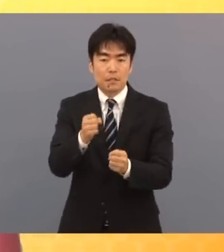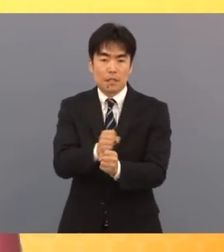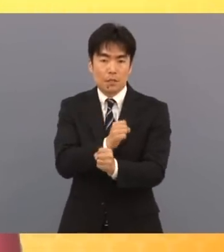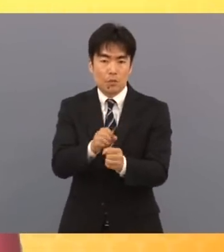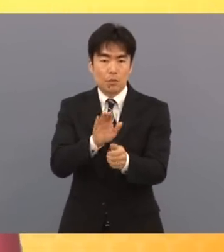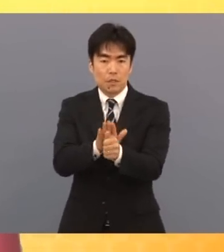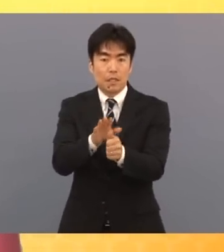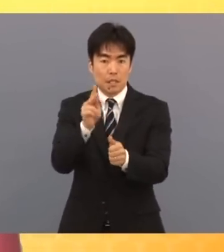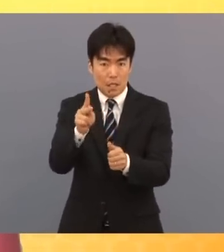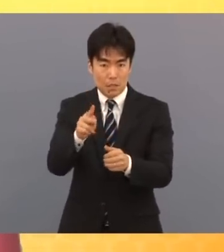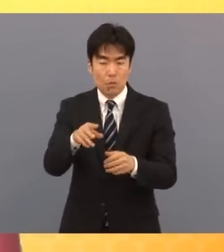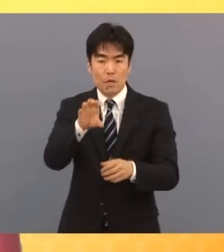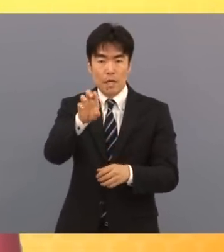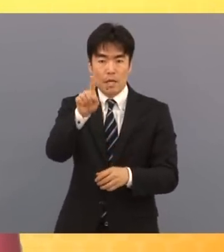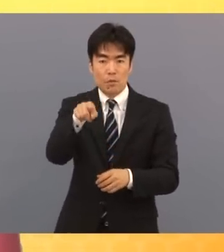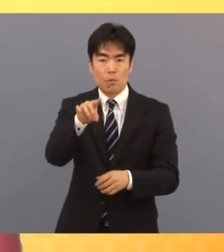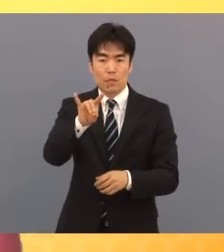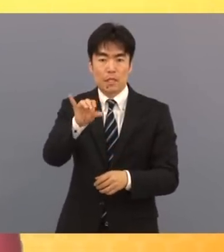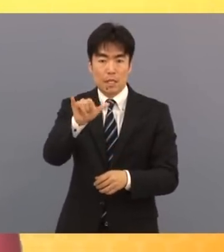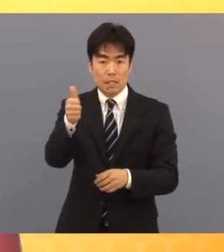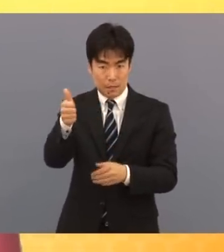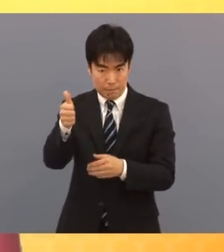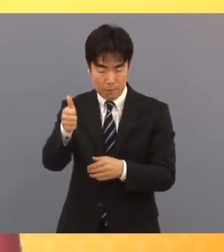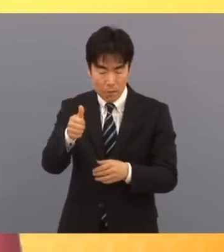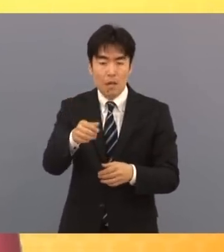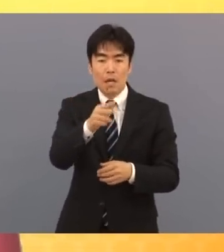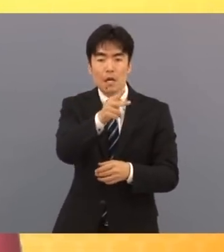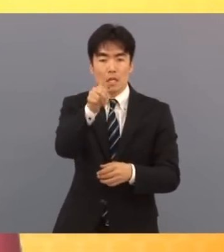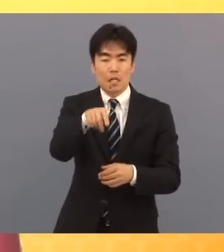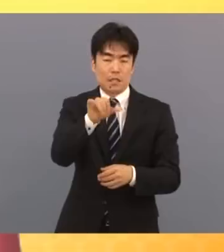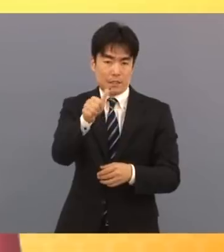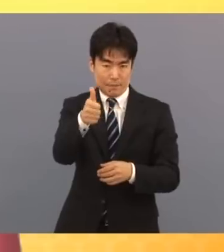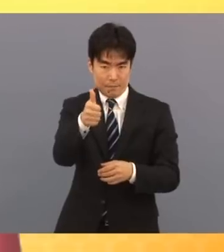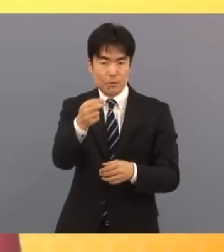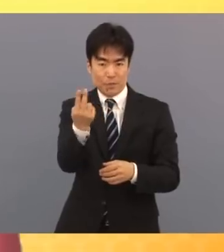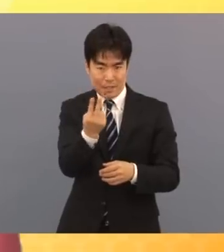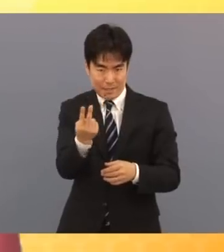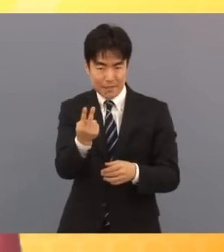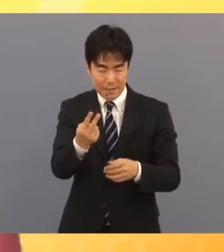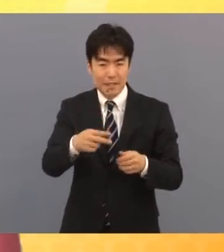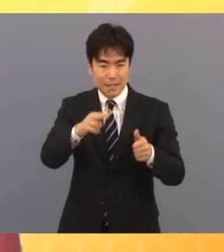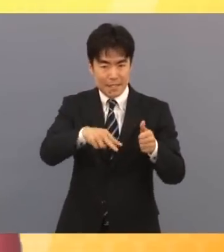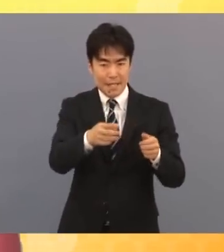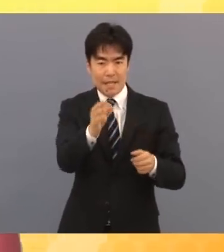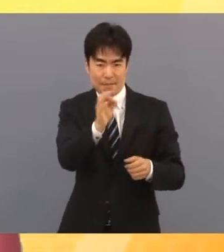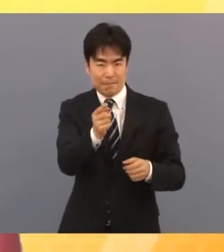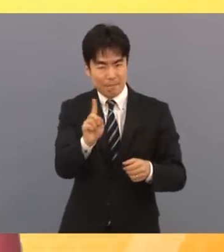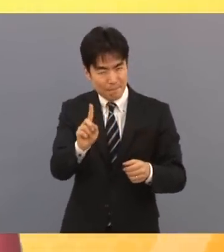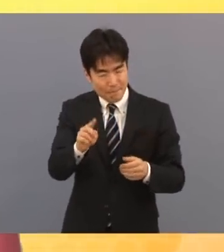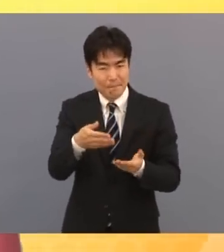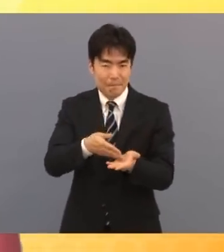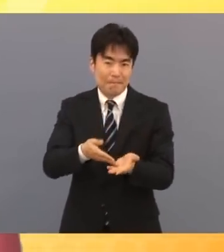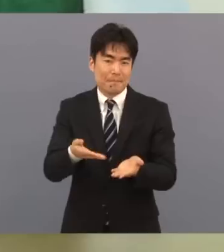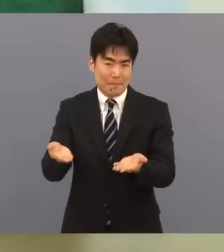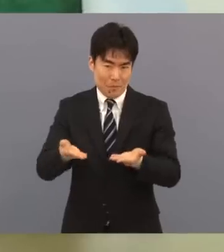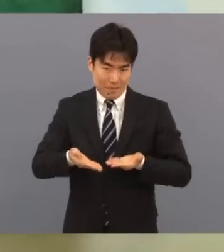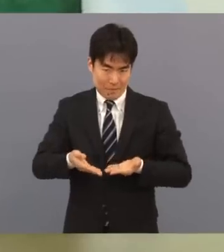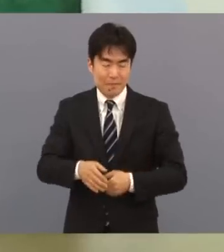援課の榎谷さんとガーヤちゃんに越谷ブランド認定品について紹介してもらいます。